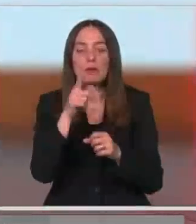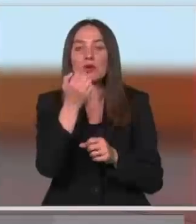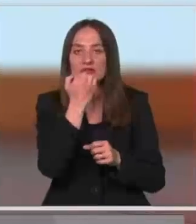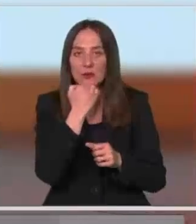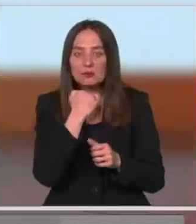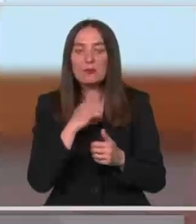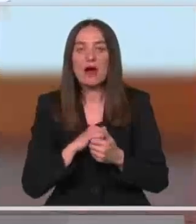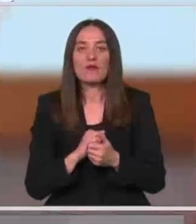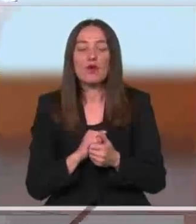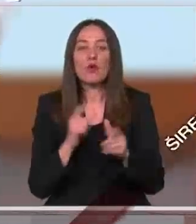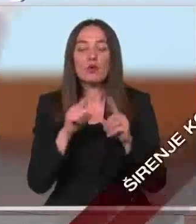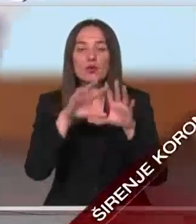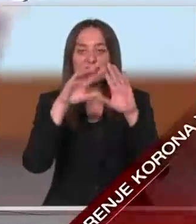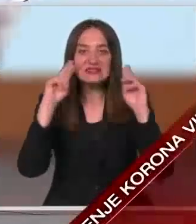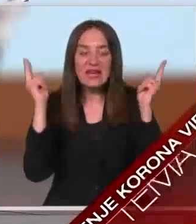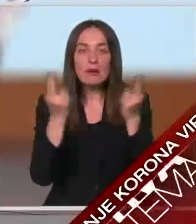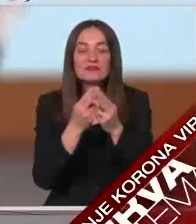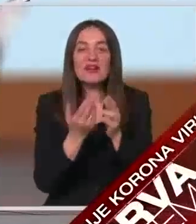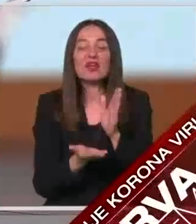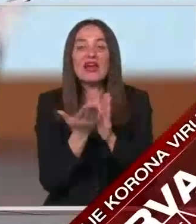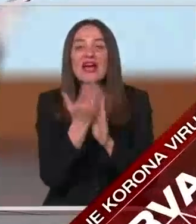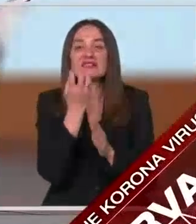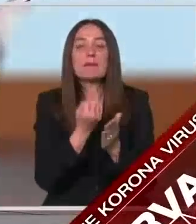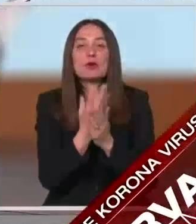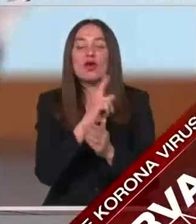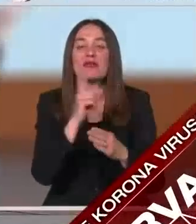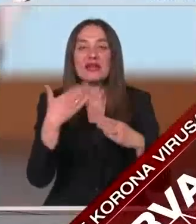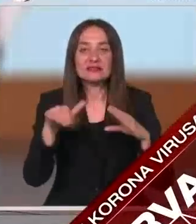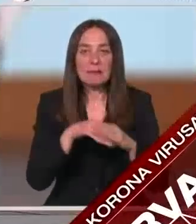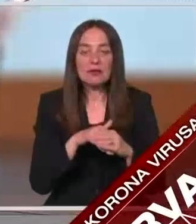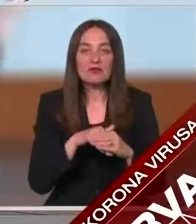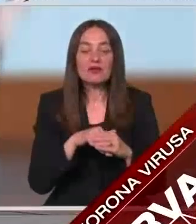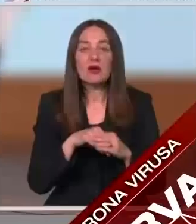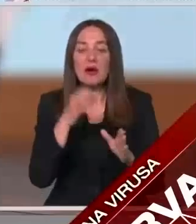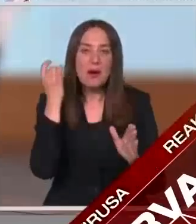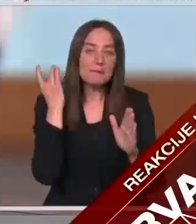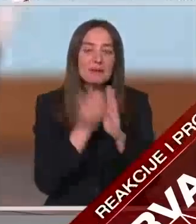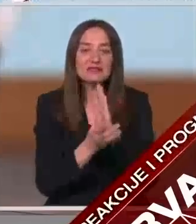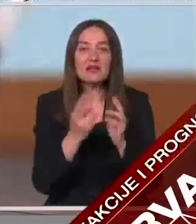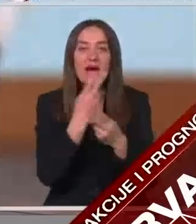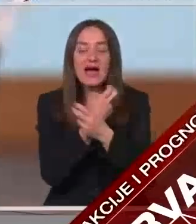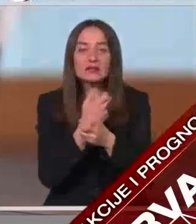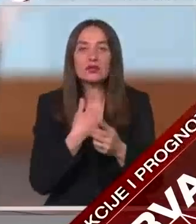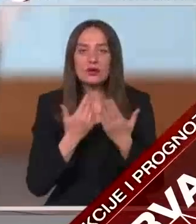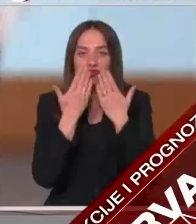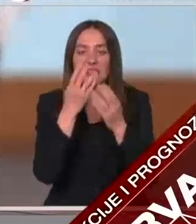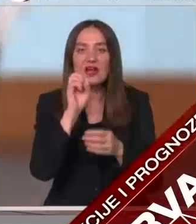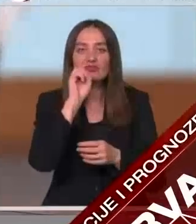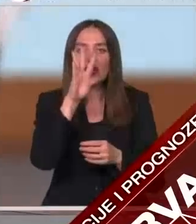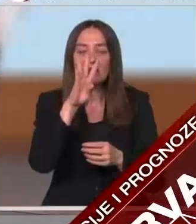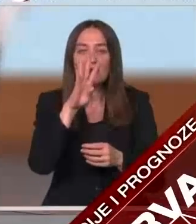Dakle, u celom svetu raste broj nezaposlenih eksponencijalnom brzinom. U Austriji, čitao sam,